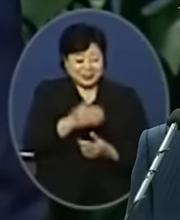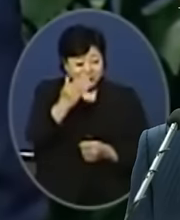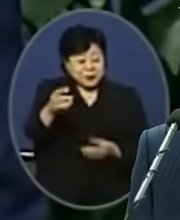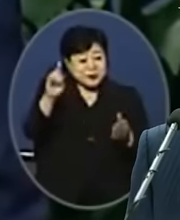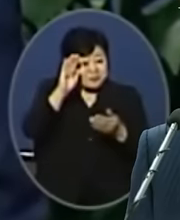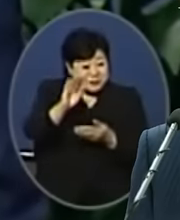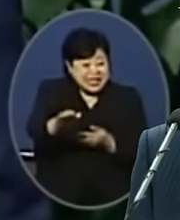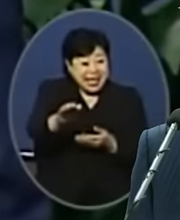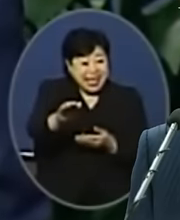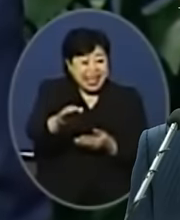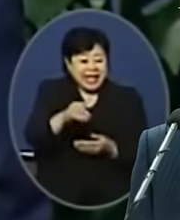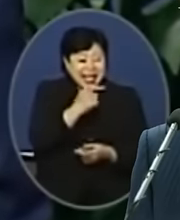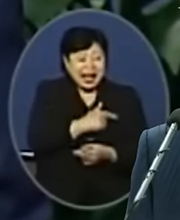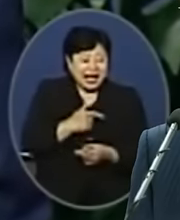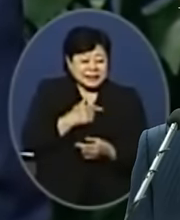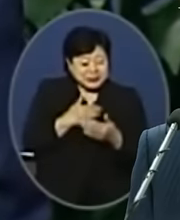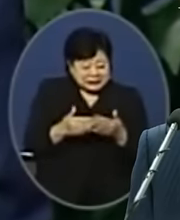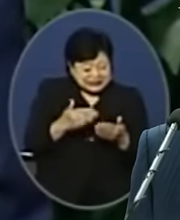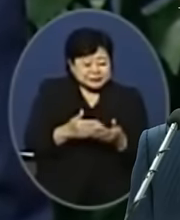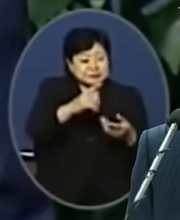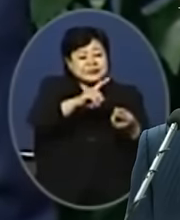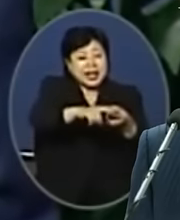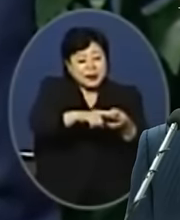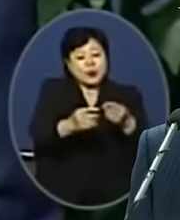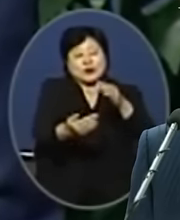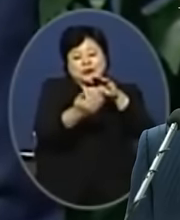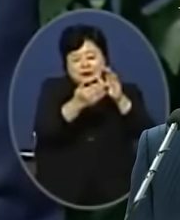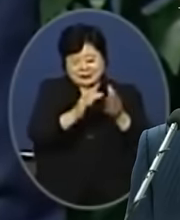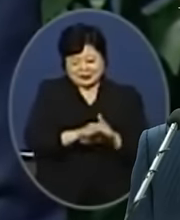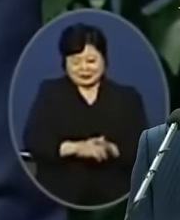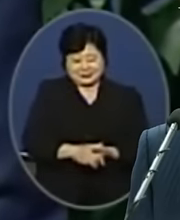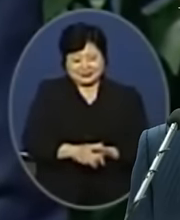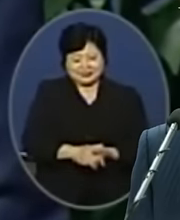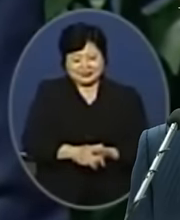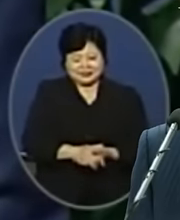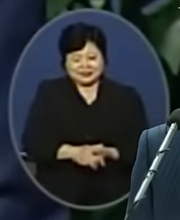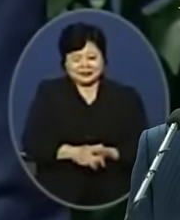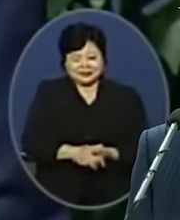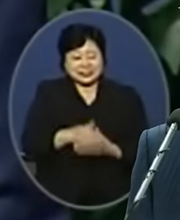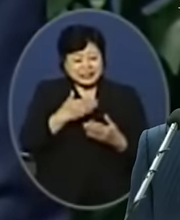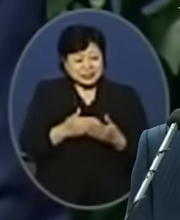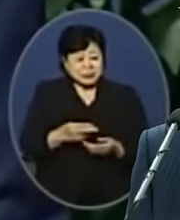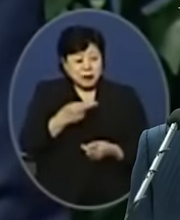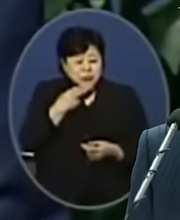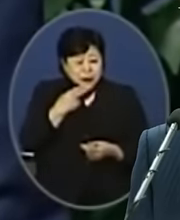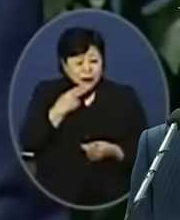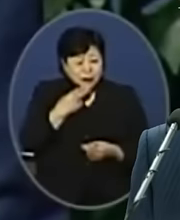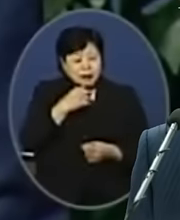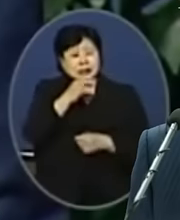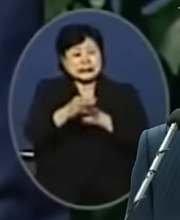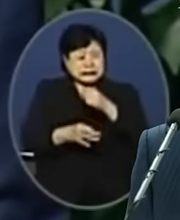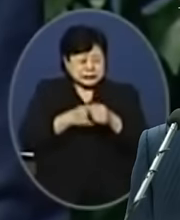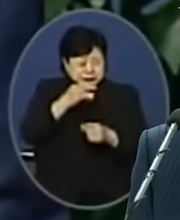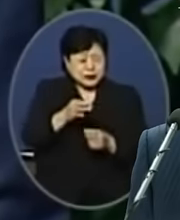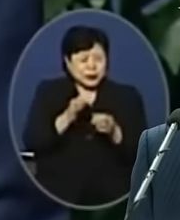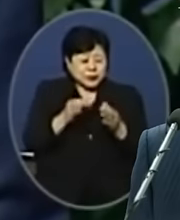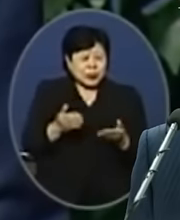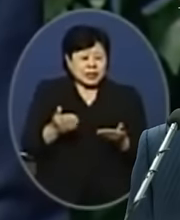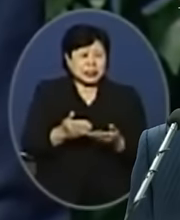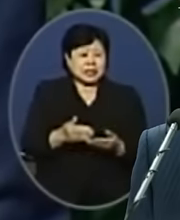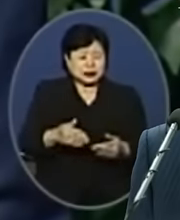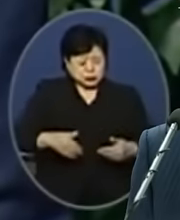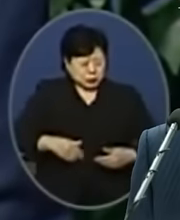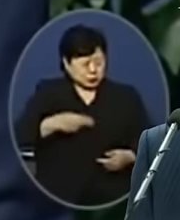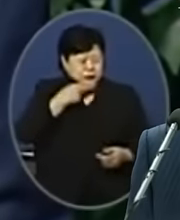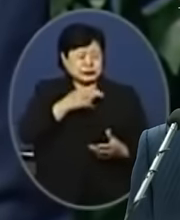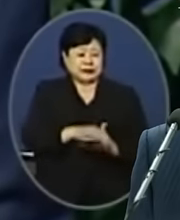여러분의 미래가 여러분의 가슴에 무슨 그림을 그리느냐에 달려있는 것입니다. 그림을 안 그리면 10년 동안 일해도